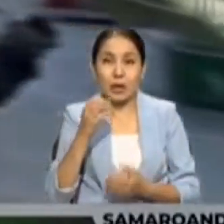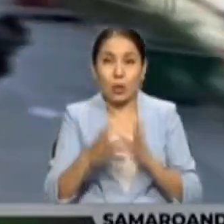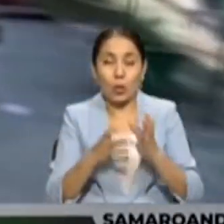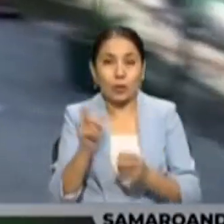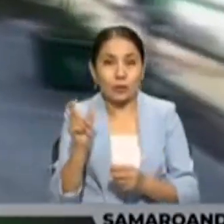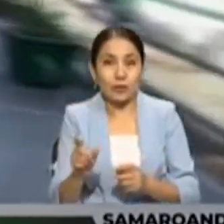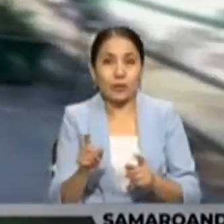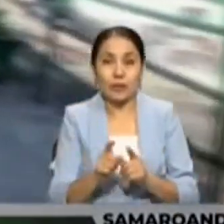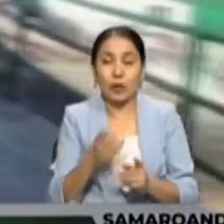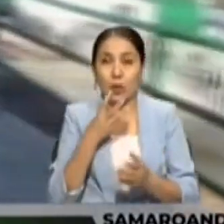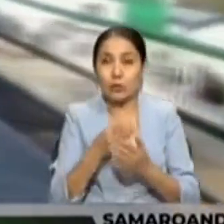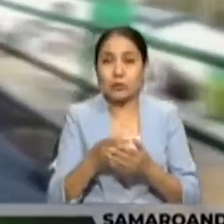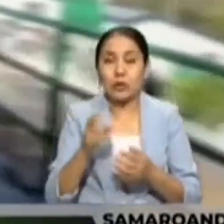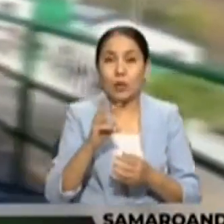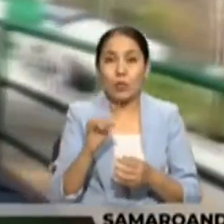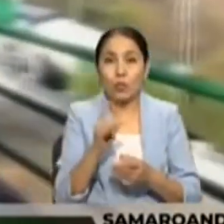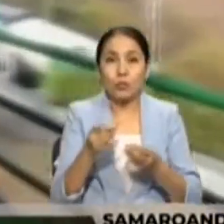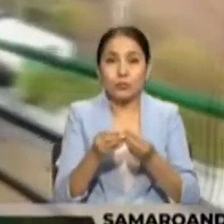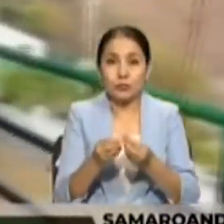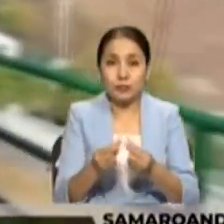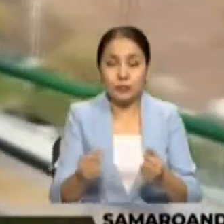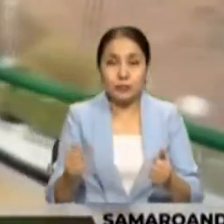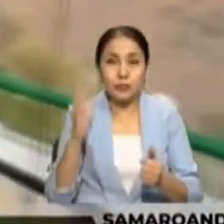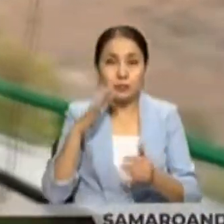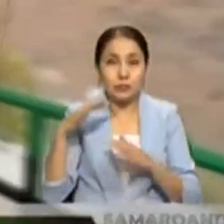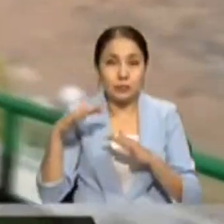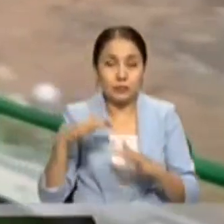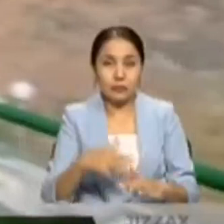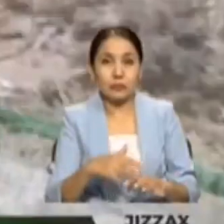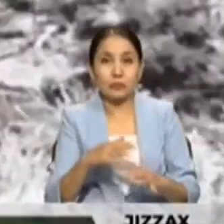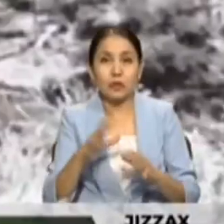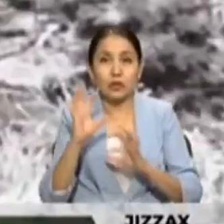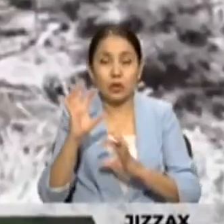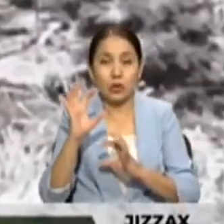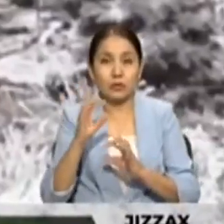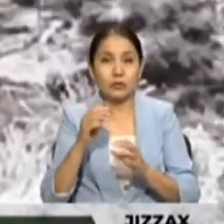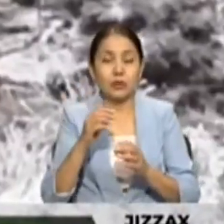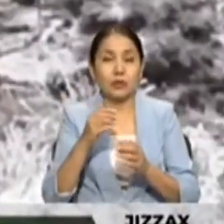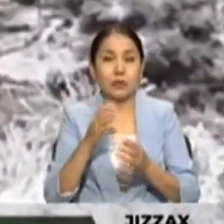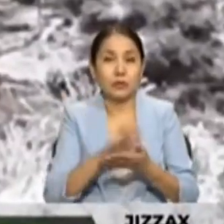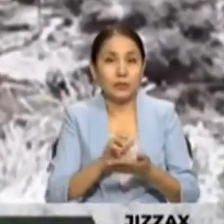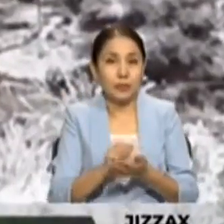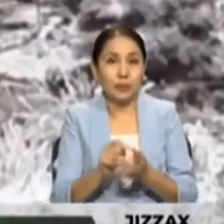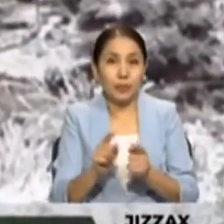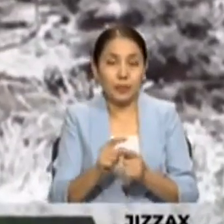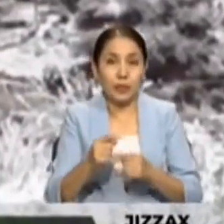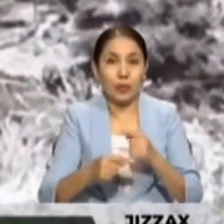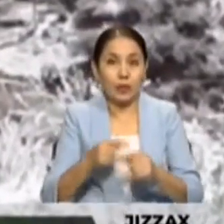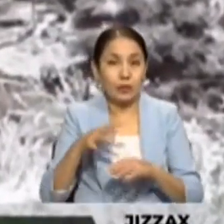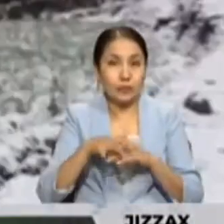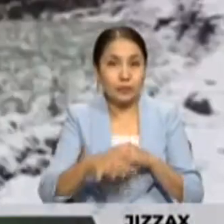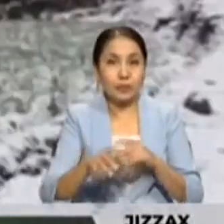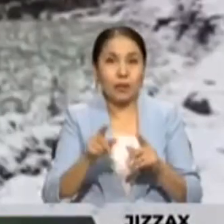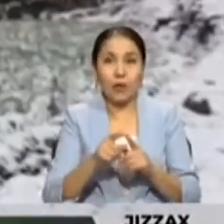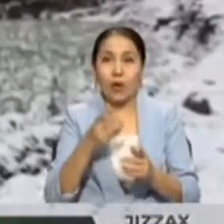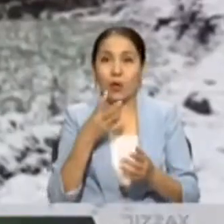Jackson. Muzliklarning erishidan hosil bo'lgan suv oqimlari tog' jinslarining yemirilishini kuchaytiradi, ya'ni ko'chkilar ortadi. Ko'l va daryolar